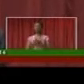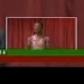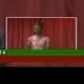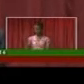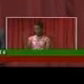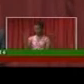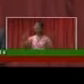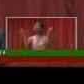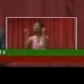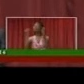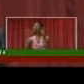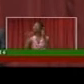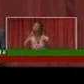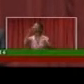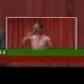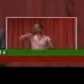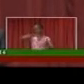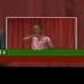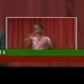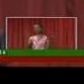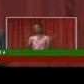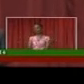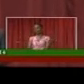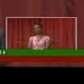nombreux péchés.